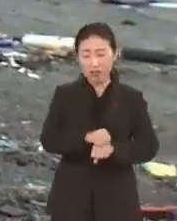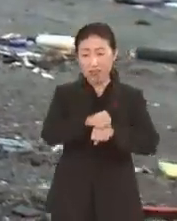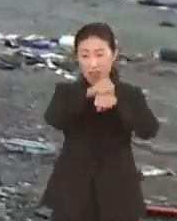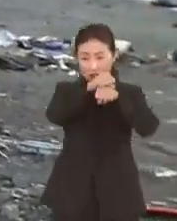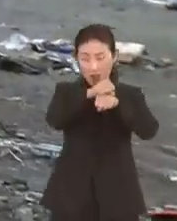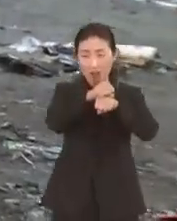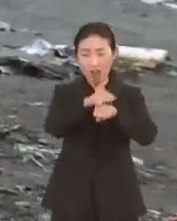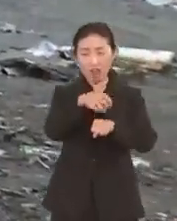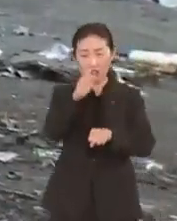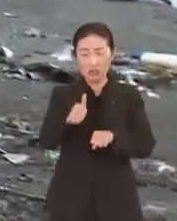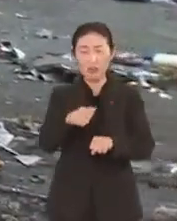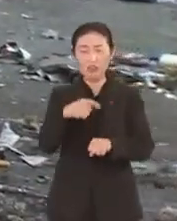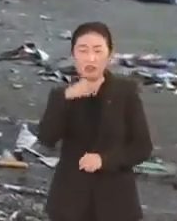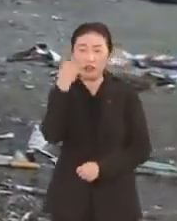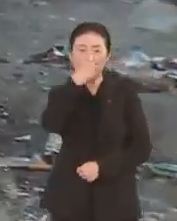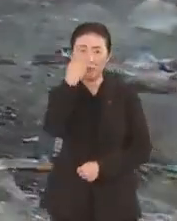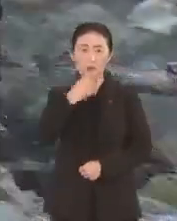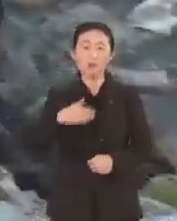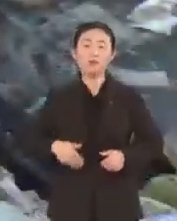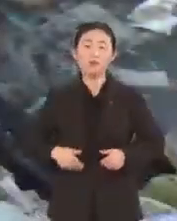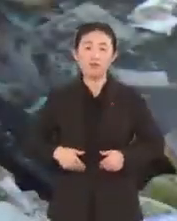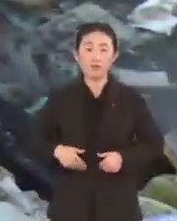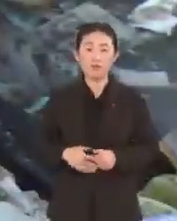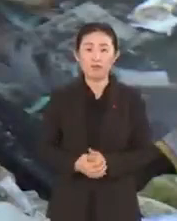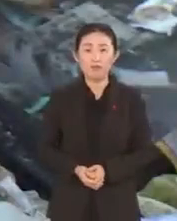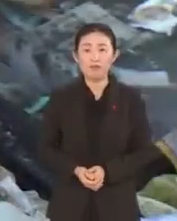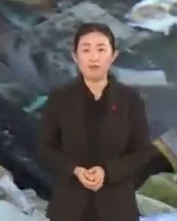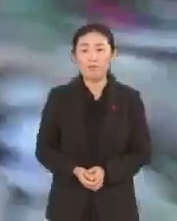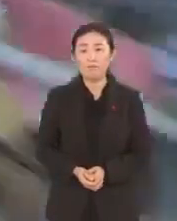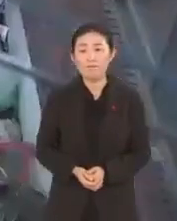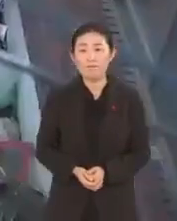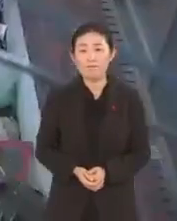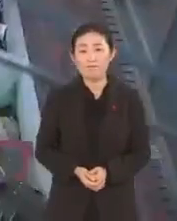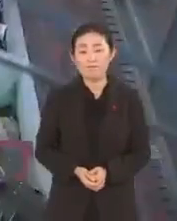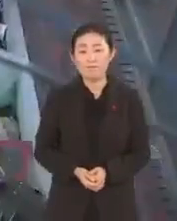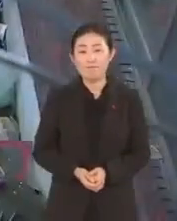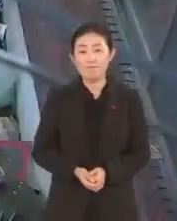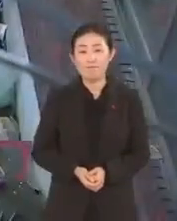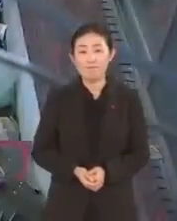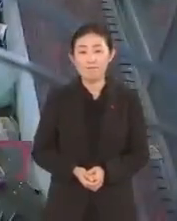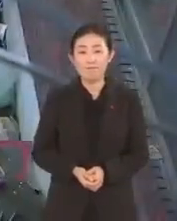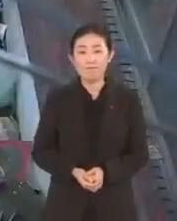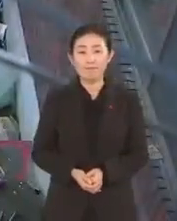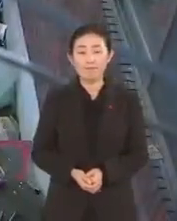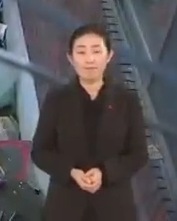철저한 관리가 필요하다는 목소리가 커지고 있습니다. TJB 양정진입니다.